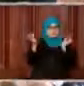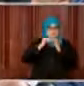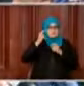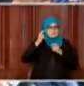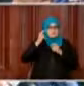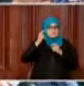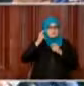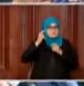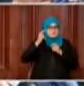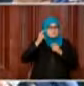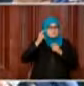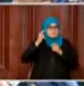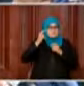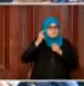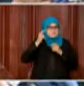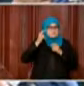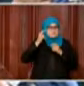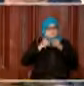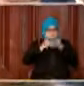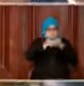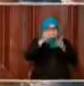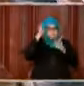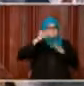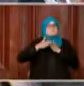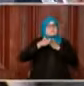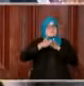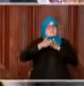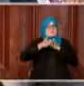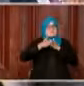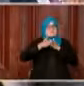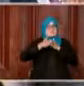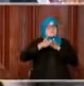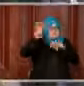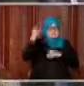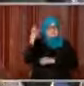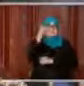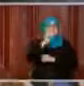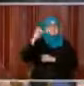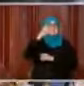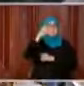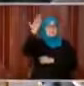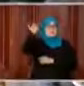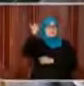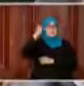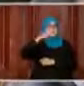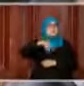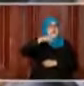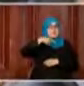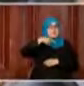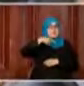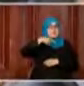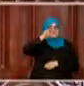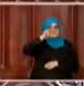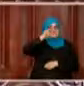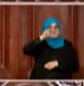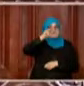الطريق التي بدأ في شقها في شهر ديسمبر من سنة